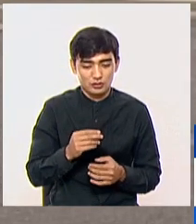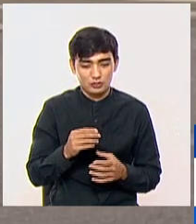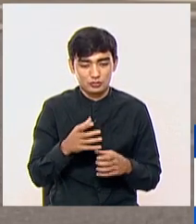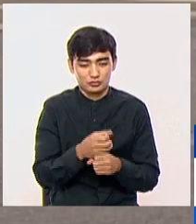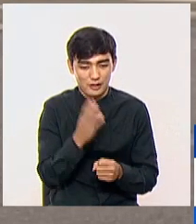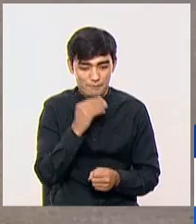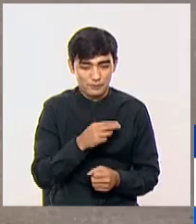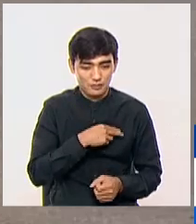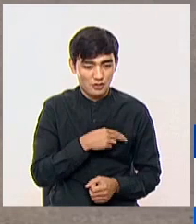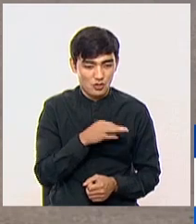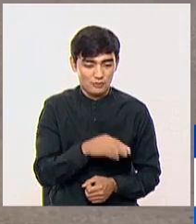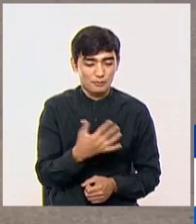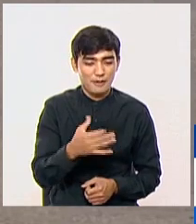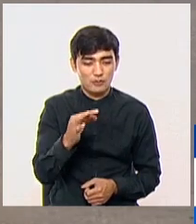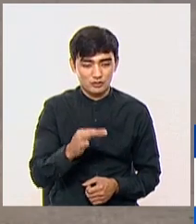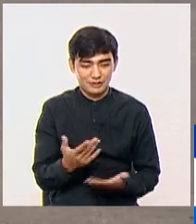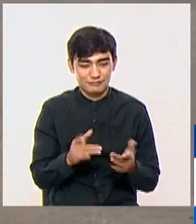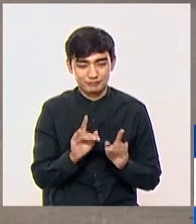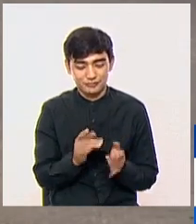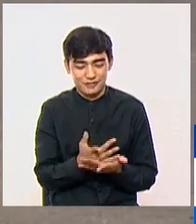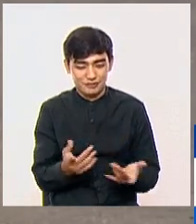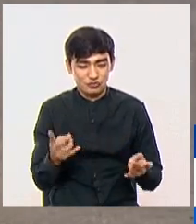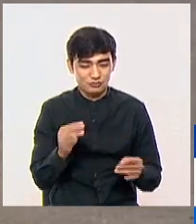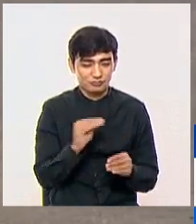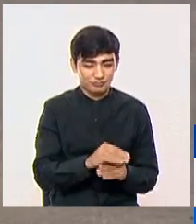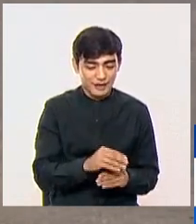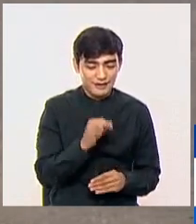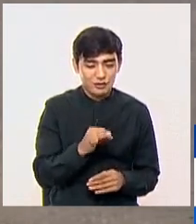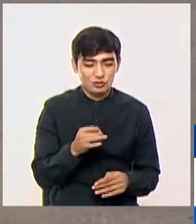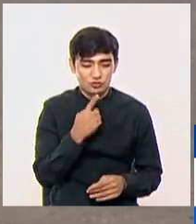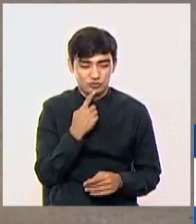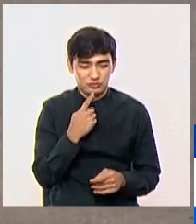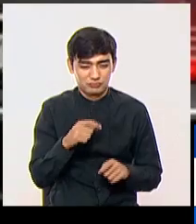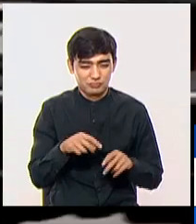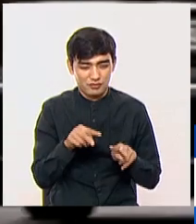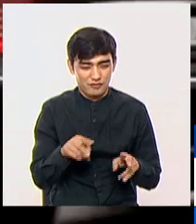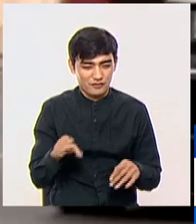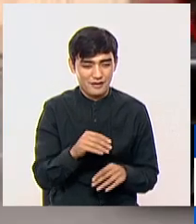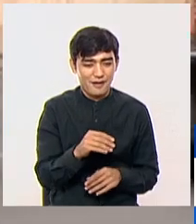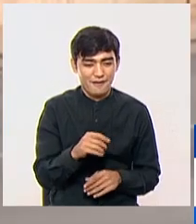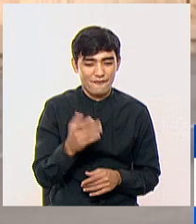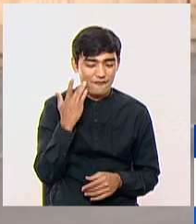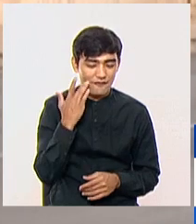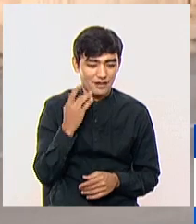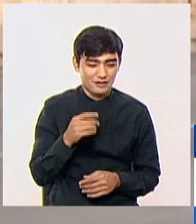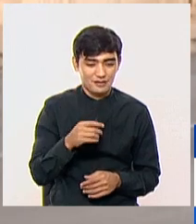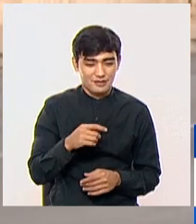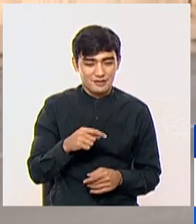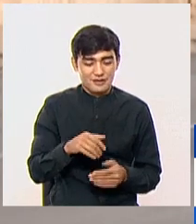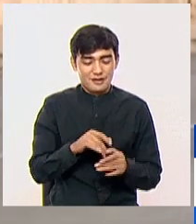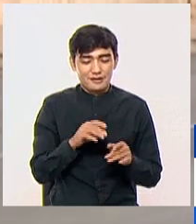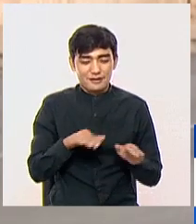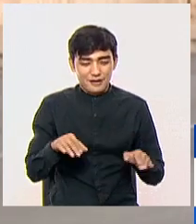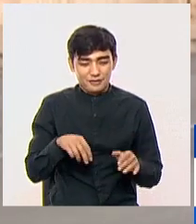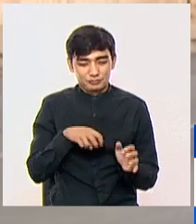ДТП на 50%. Но выявить правонарушение сложно. Чаще всего детей возят на задних сиденьях. И сотрудникам полиции